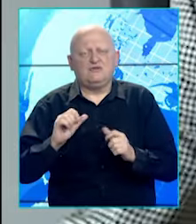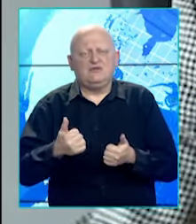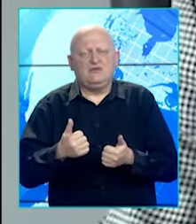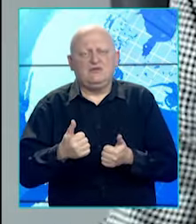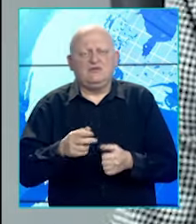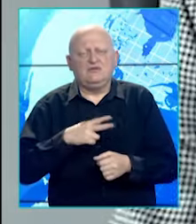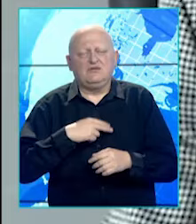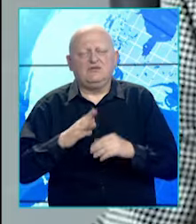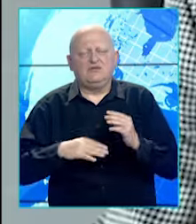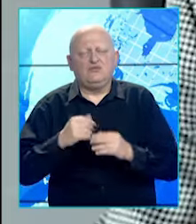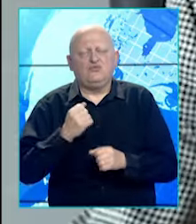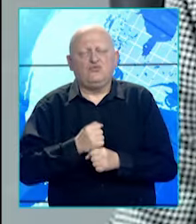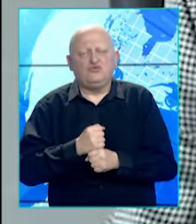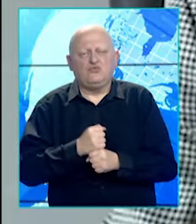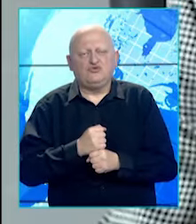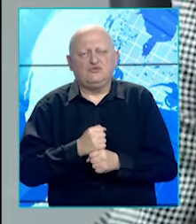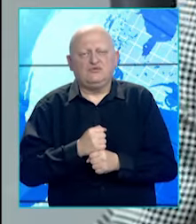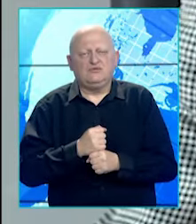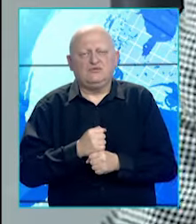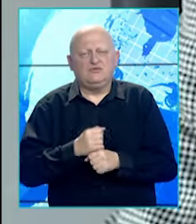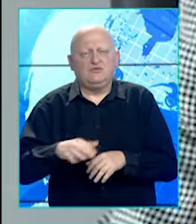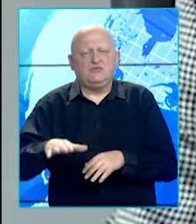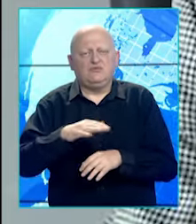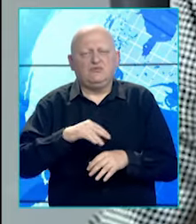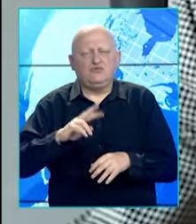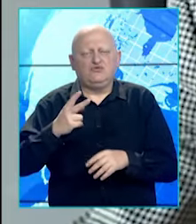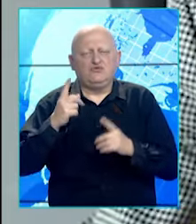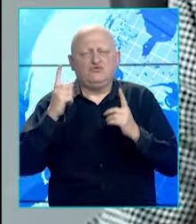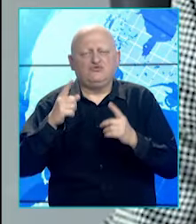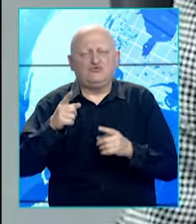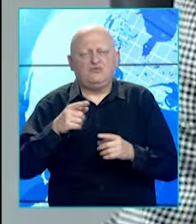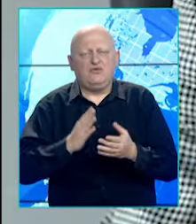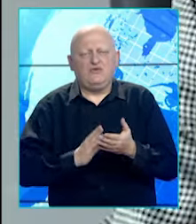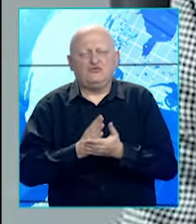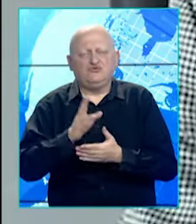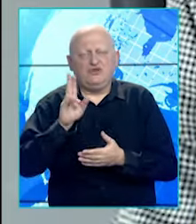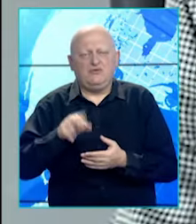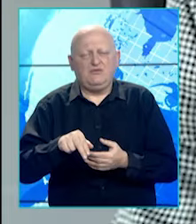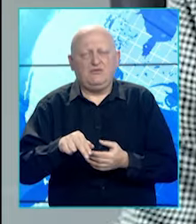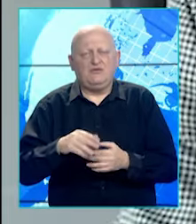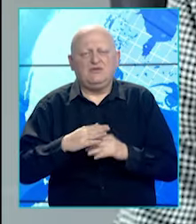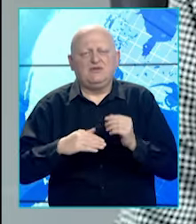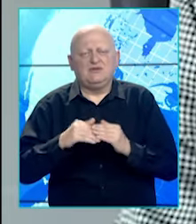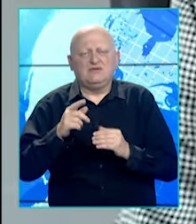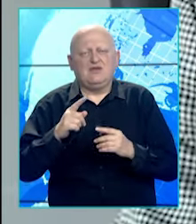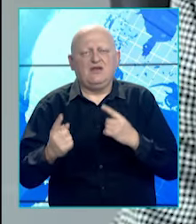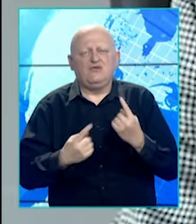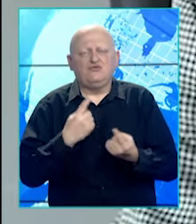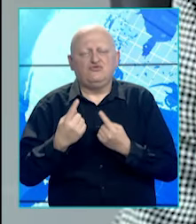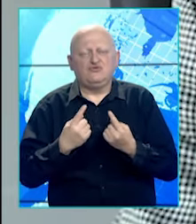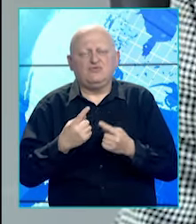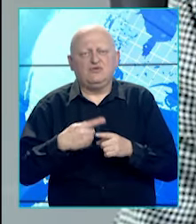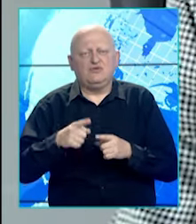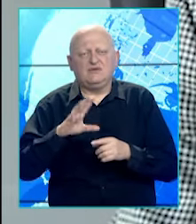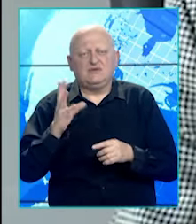je krivično djelo počinjeno na području drugog suda. Mi u ovom slučaju imamo zadovoljen taj uslov, s obzirom